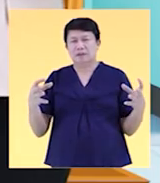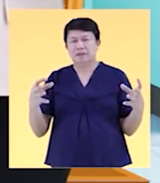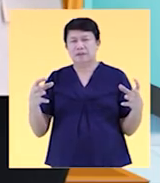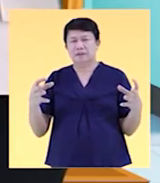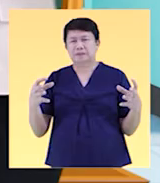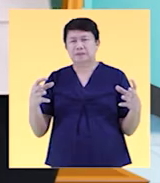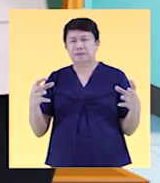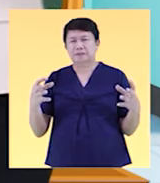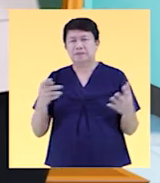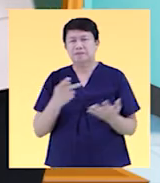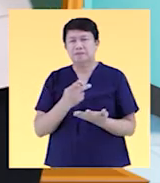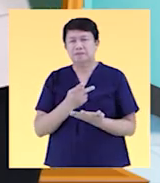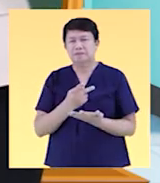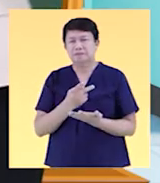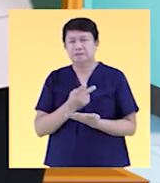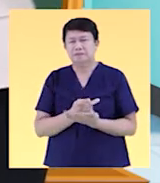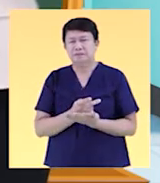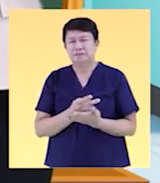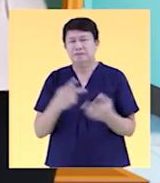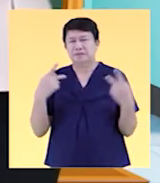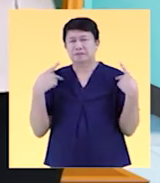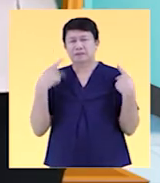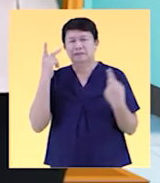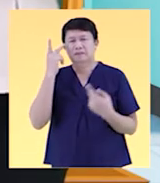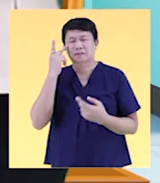na mayroon si Kobe?